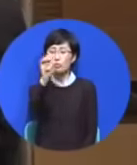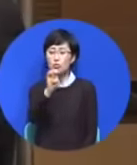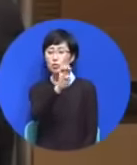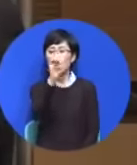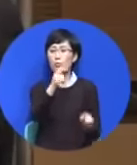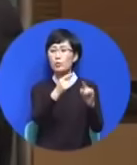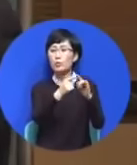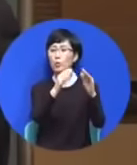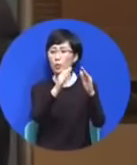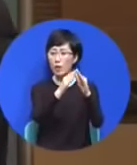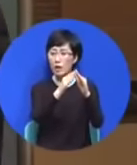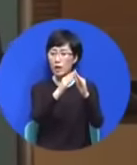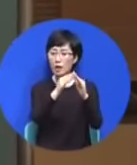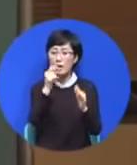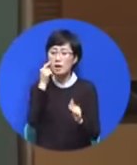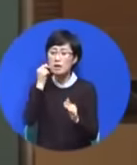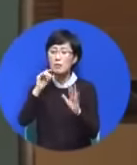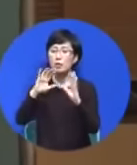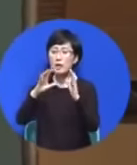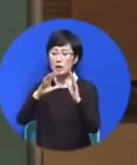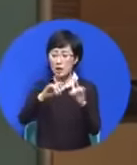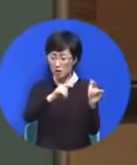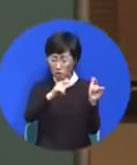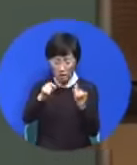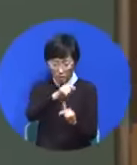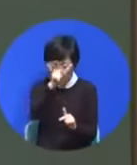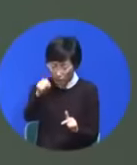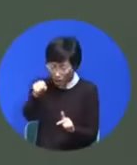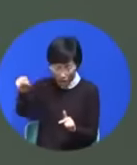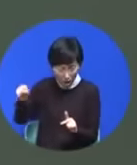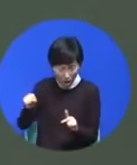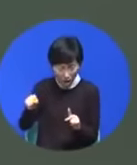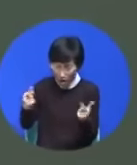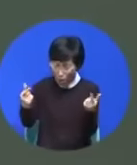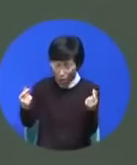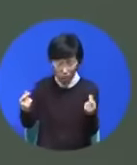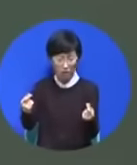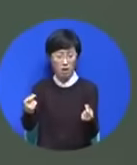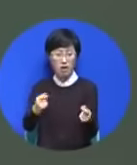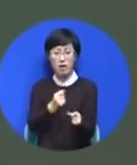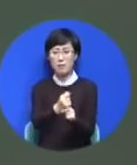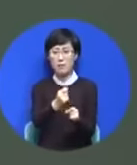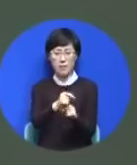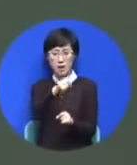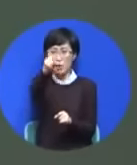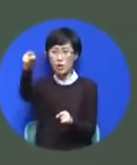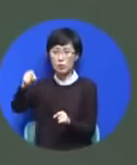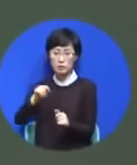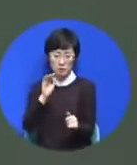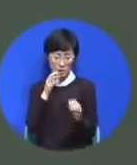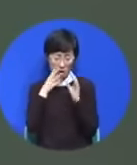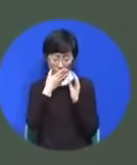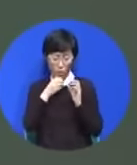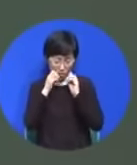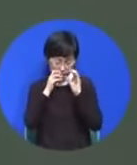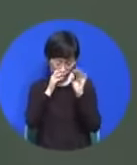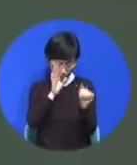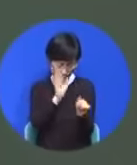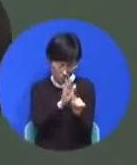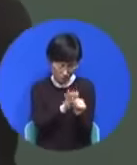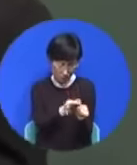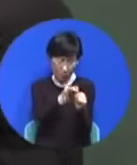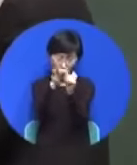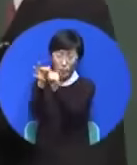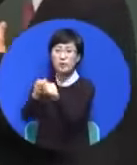나라들이 여기 빠져 있어 여러분이 건지로 가야 됩니다 그래서